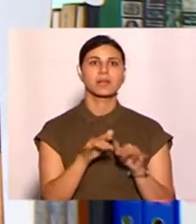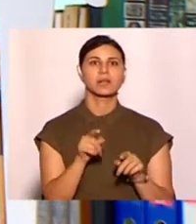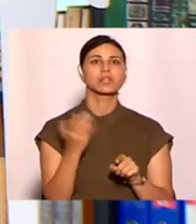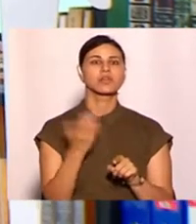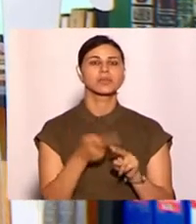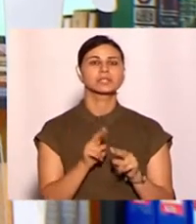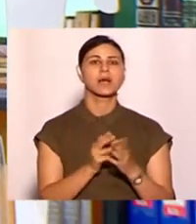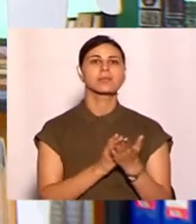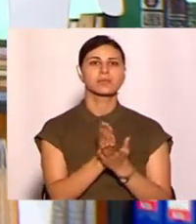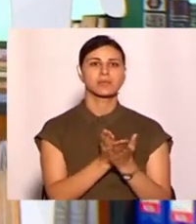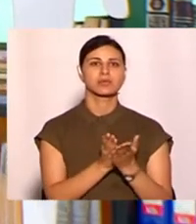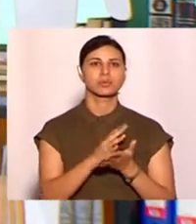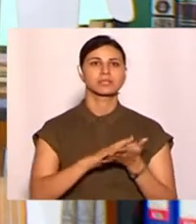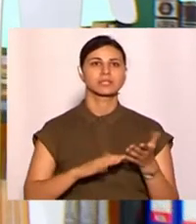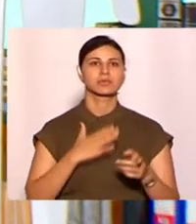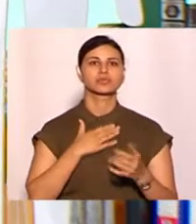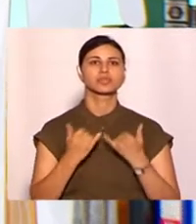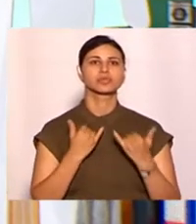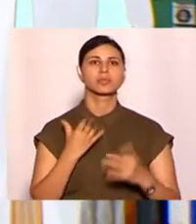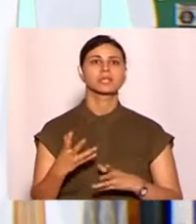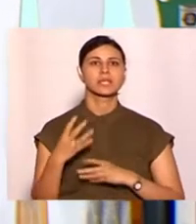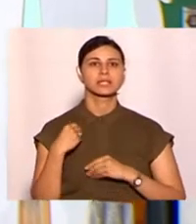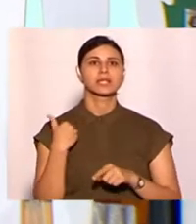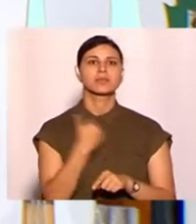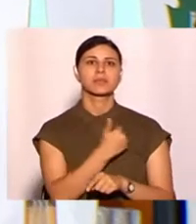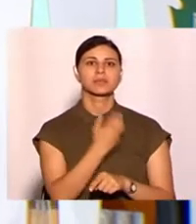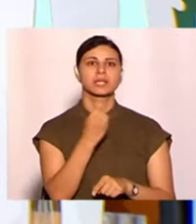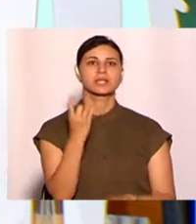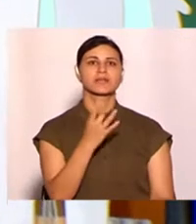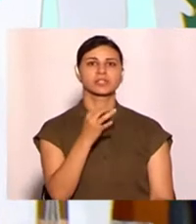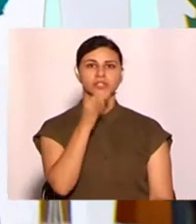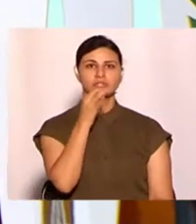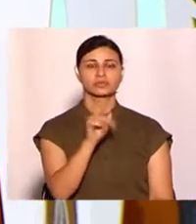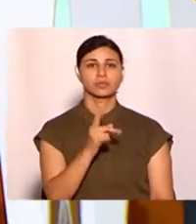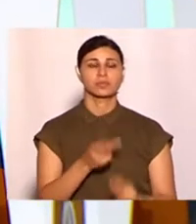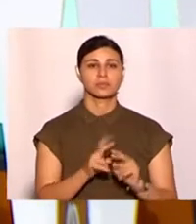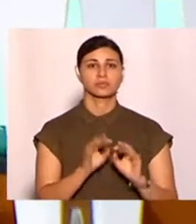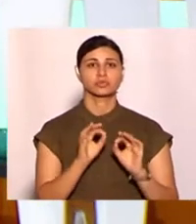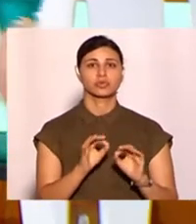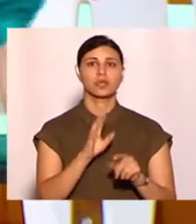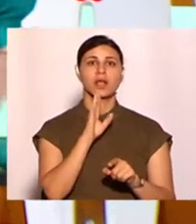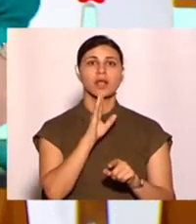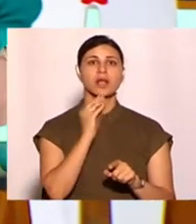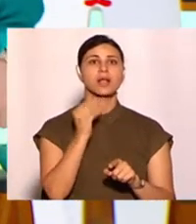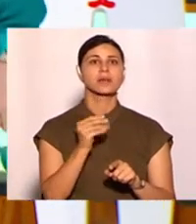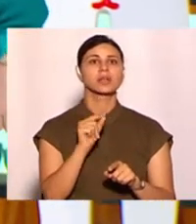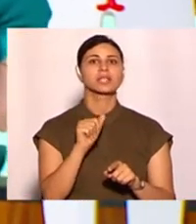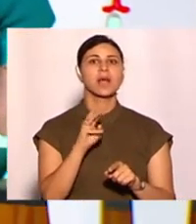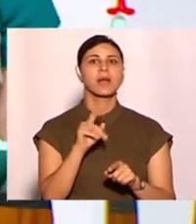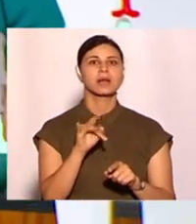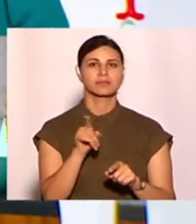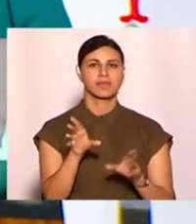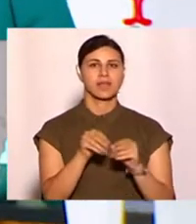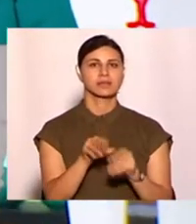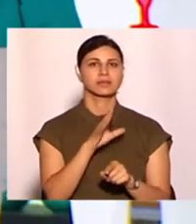რომელიც ამ მიმართულებით გრძელდება ჩვენ სტუმართან ერთად, მინდა კიდევ ერთხელ შეგახსენოთ, რომ სწორედ ქალბატონ თამარ დაუსთან ერთად მიმდინარეობს,